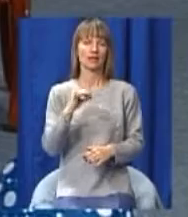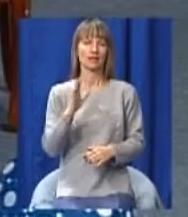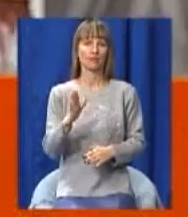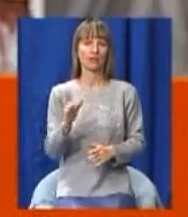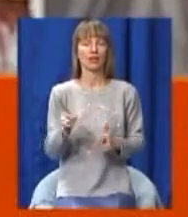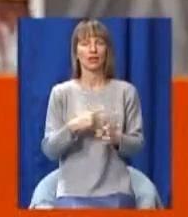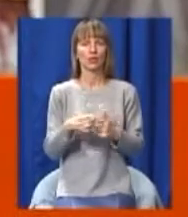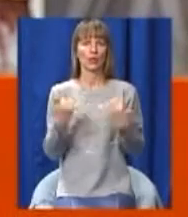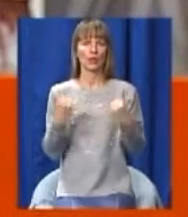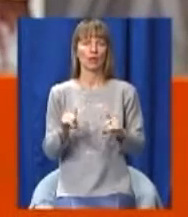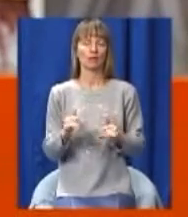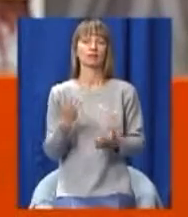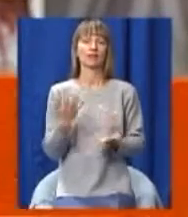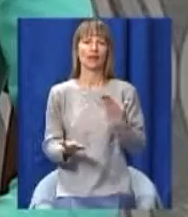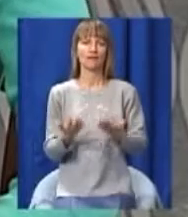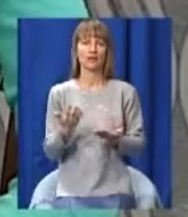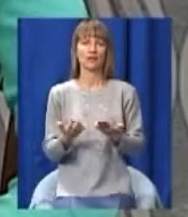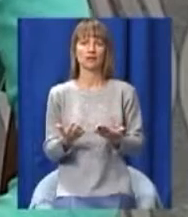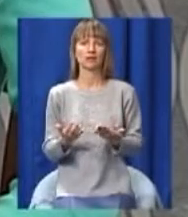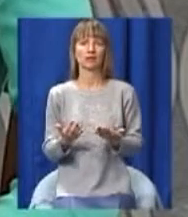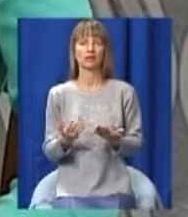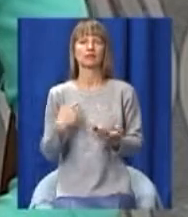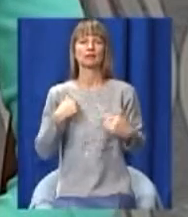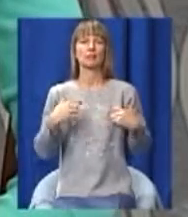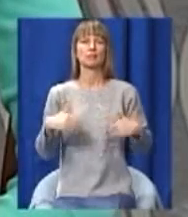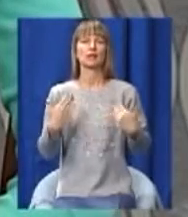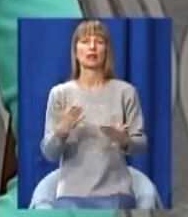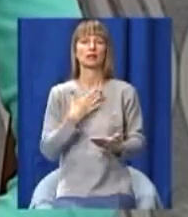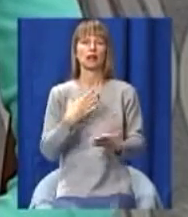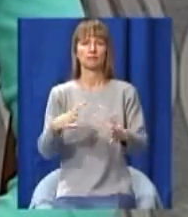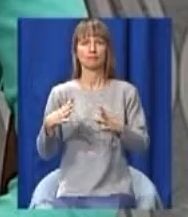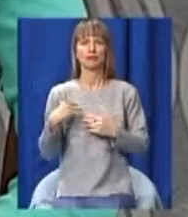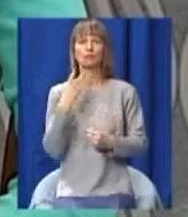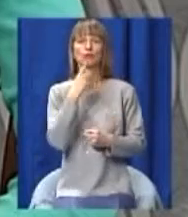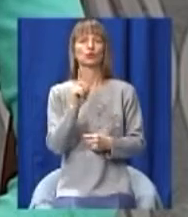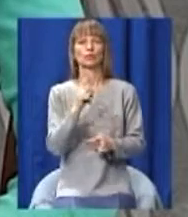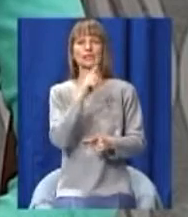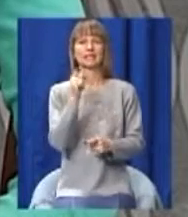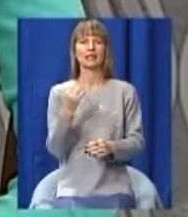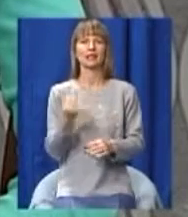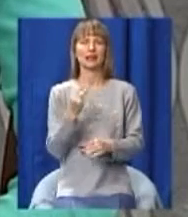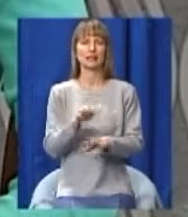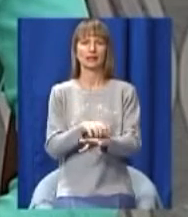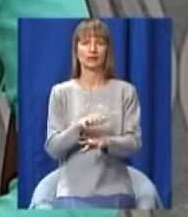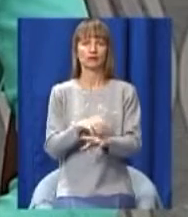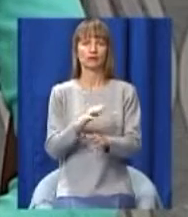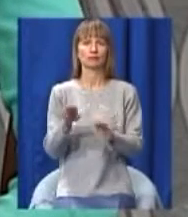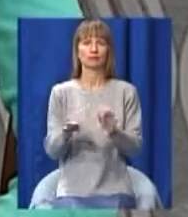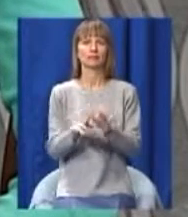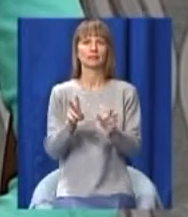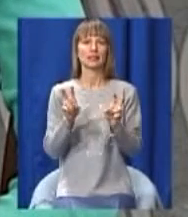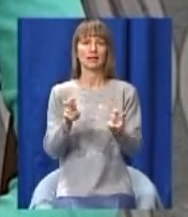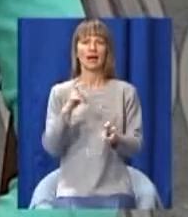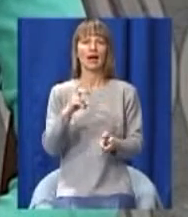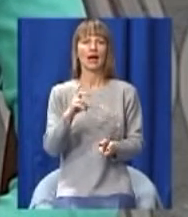вони унікальні? Напевно. Ну, я пропоную нам разом всім подивитися, що це за цікава така кішка під назвою